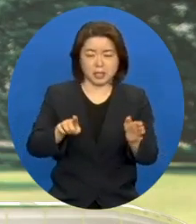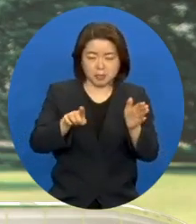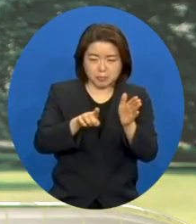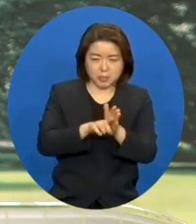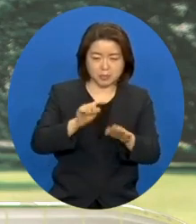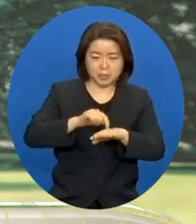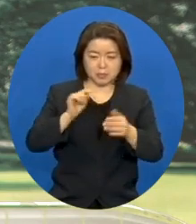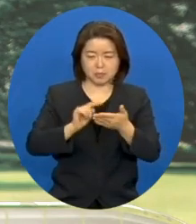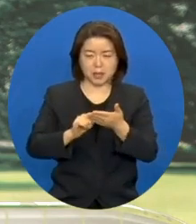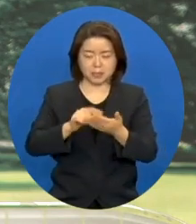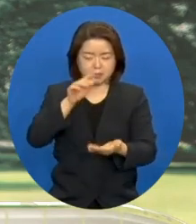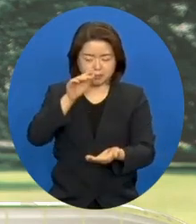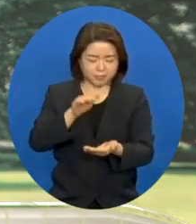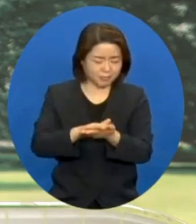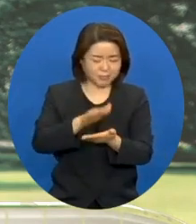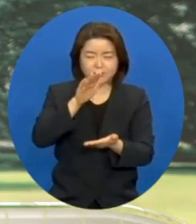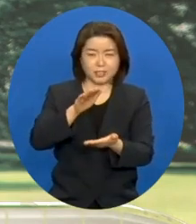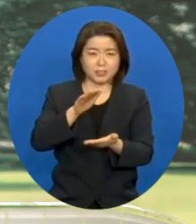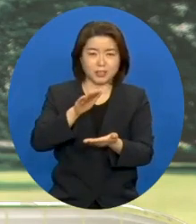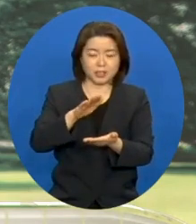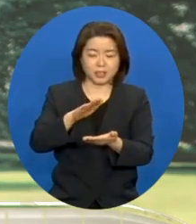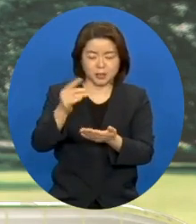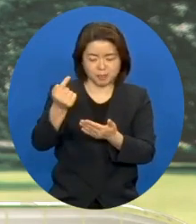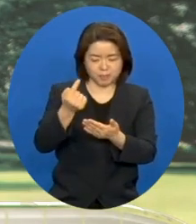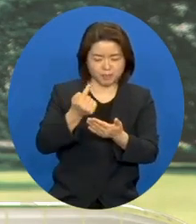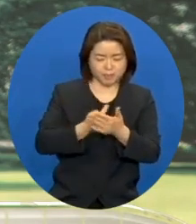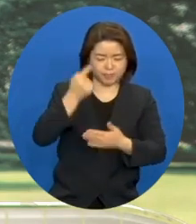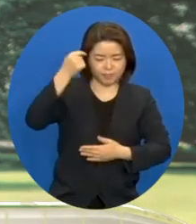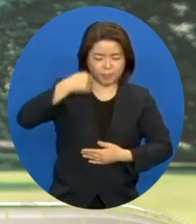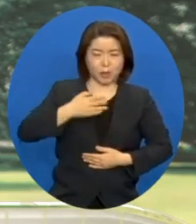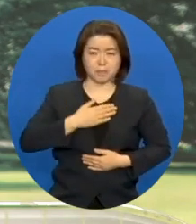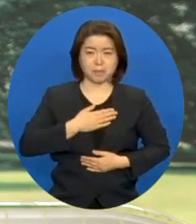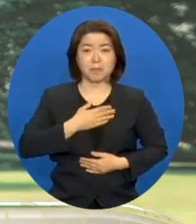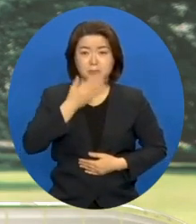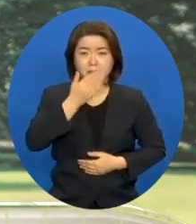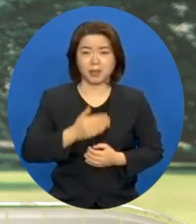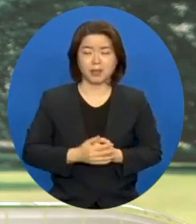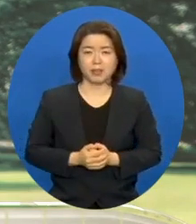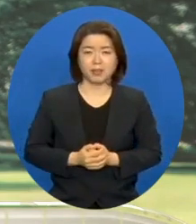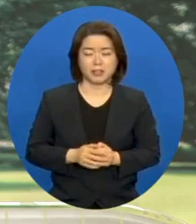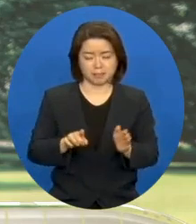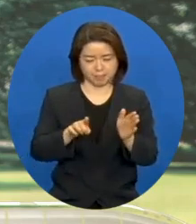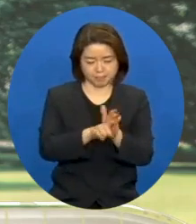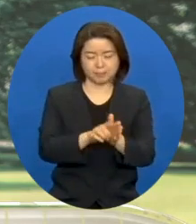마음에 너무나 뜨겁게 와닿게 됩니다. 믿어지는 거죠.